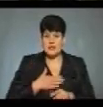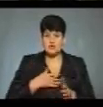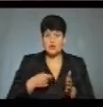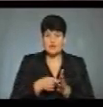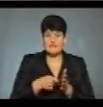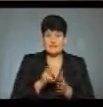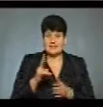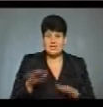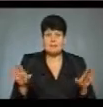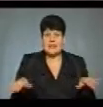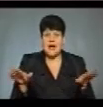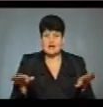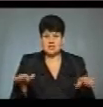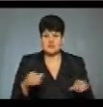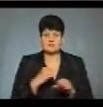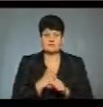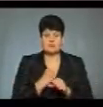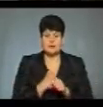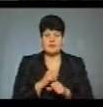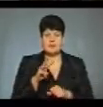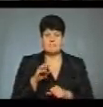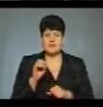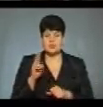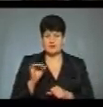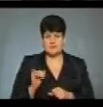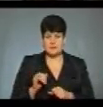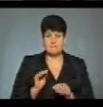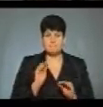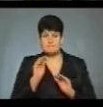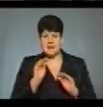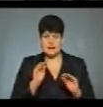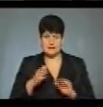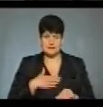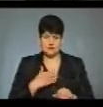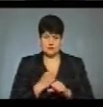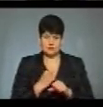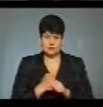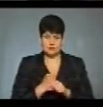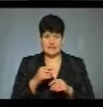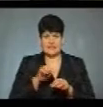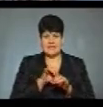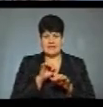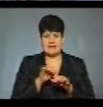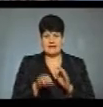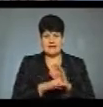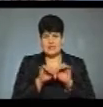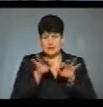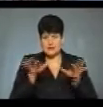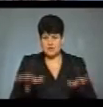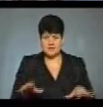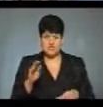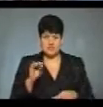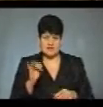є пташечка, виготовлена з мішковини. Прикрасили нашу роботу гілочками ялинки та шишками, притрусили